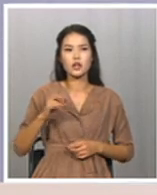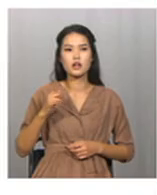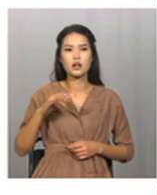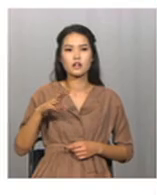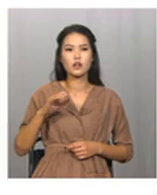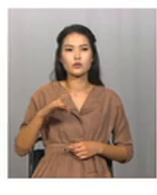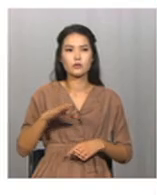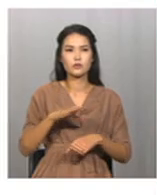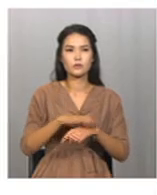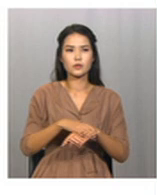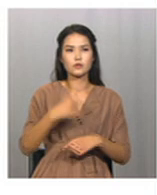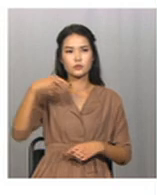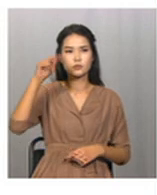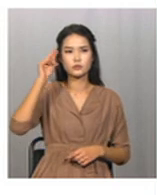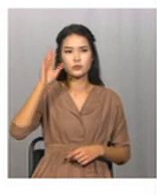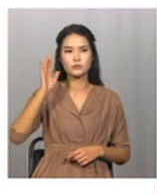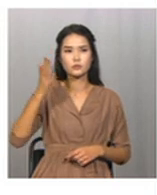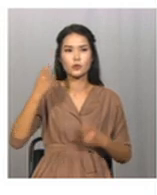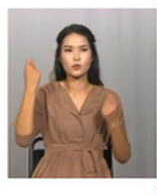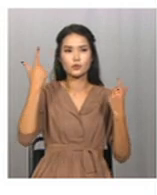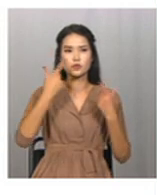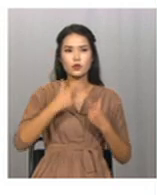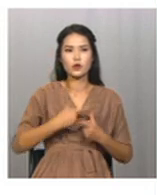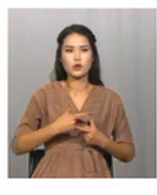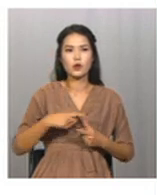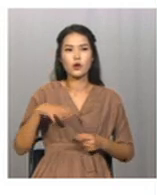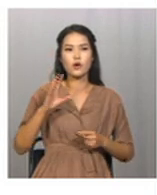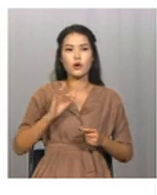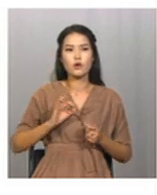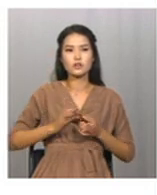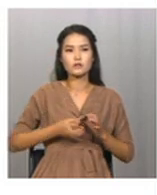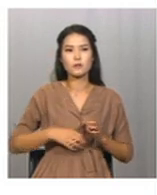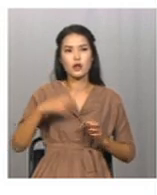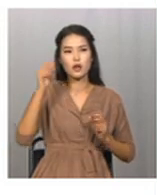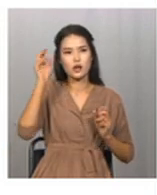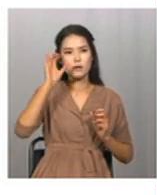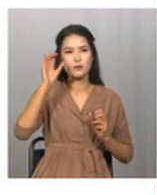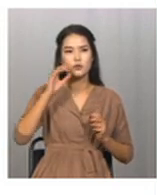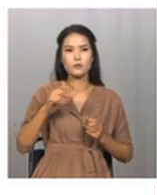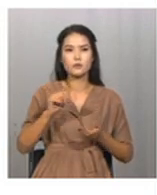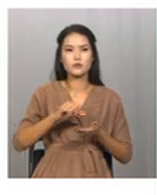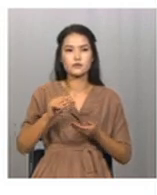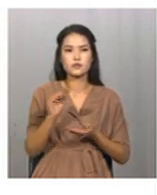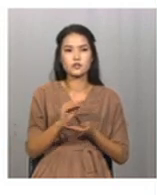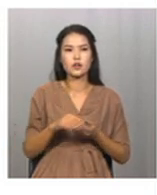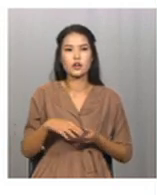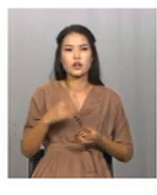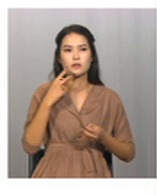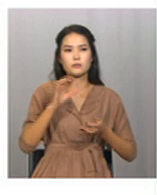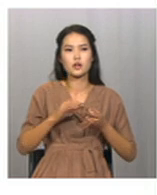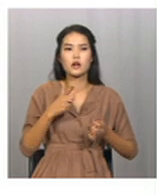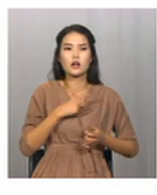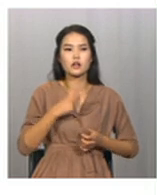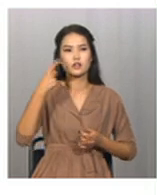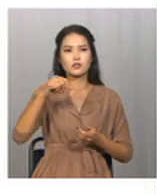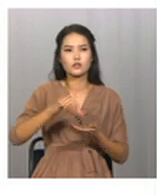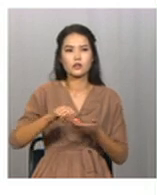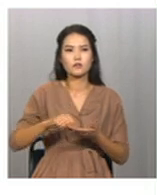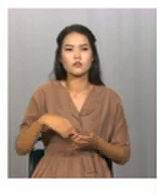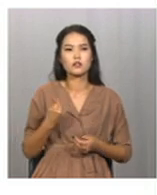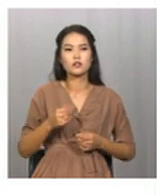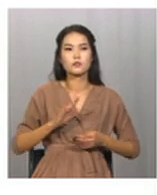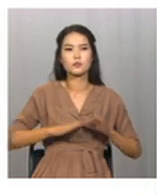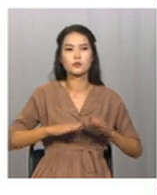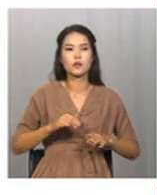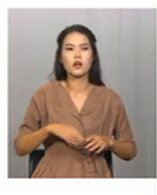браслет». Сегодня на уроке вы узнаете о системе образов произведения, сопоставите характеры героев, их